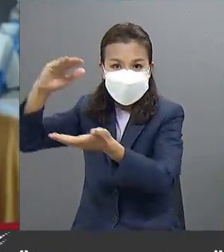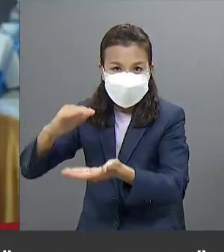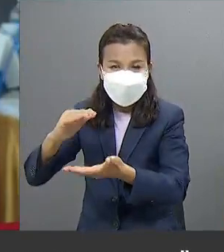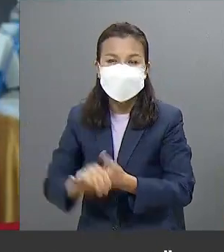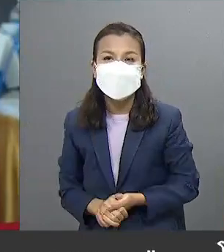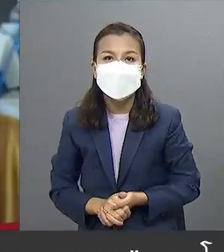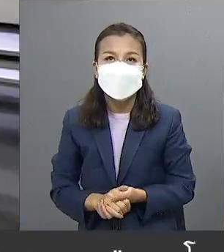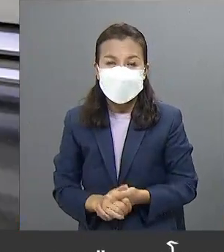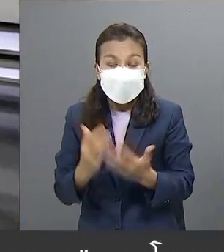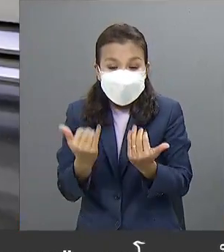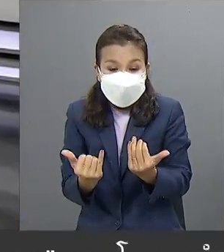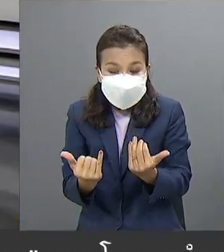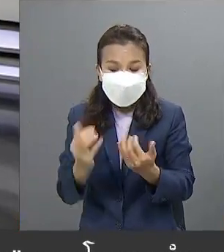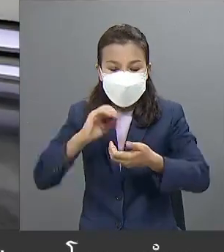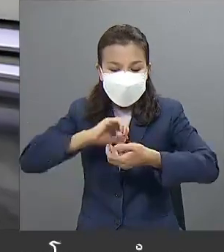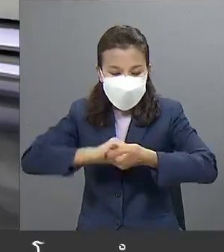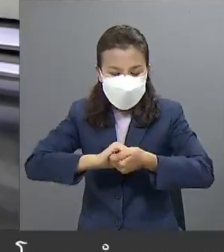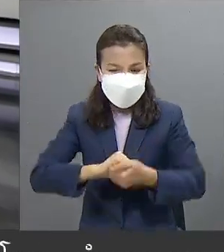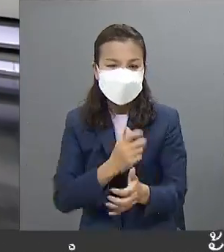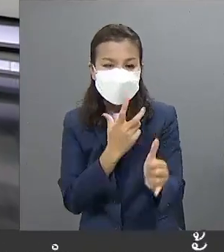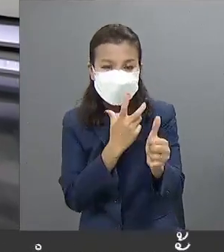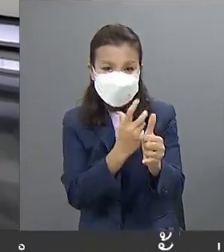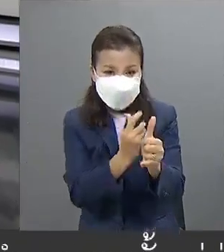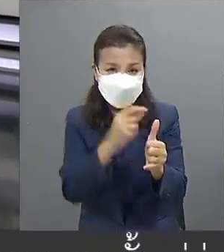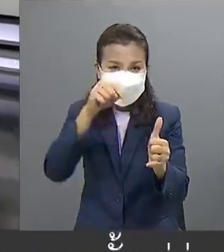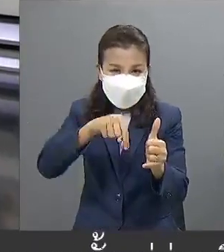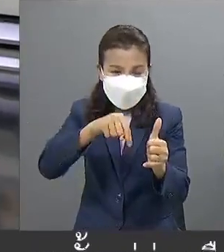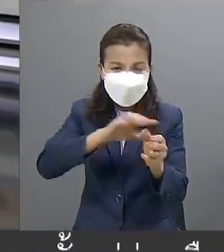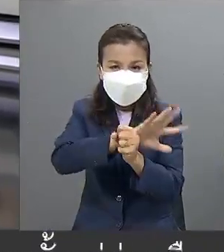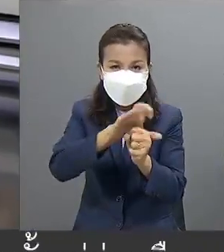หน่วยความร่วมมือบริการฉีดวัคซีนครบ 19 Thai PBSค่ะค่ะเขาเพื่อนคนที่ดาลัดค่ะ